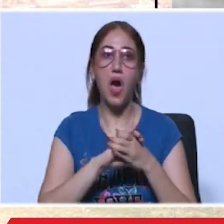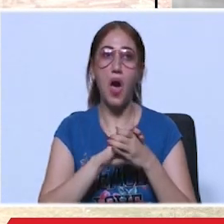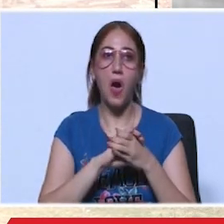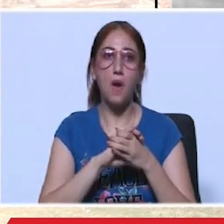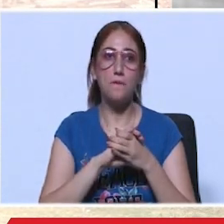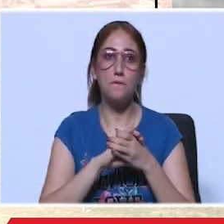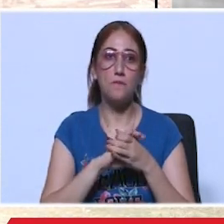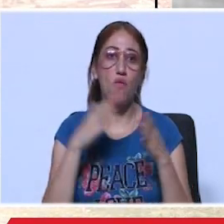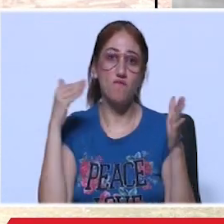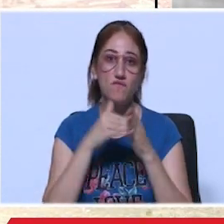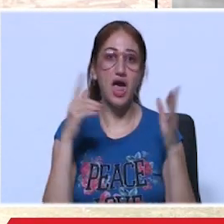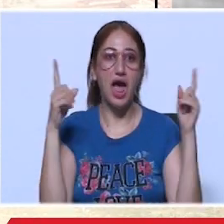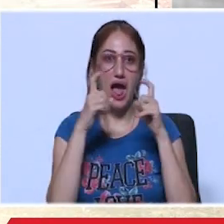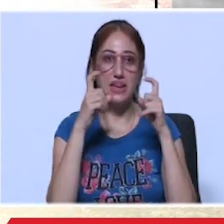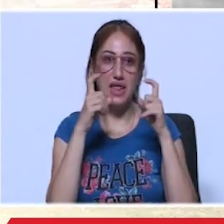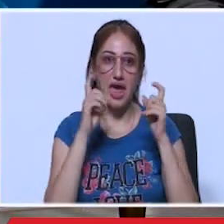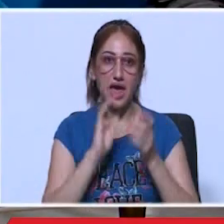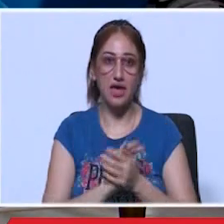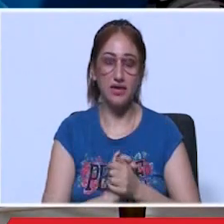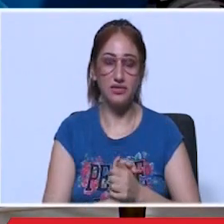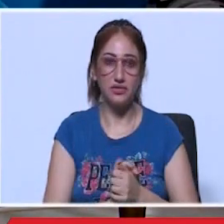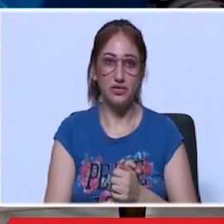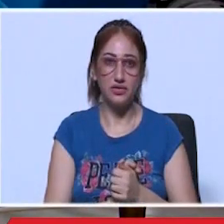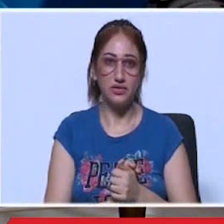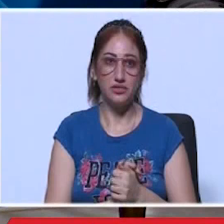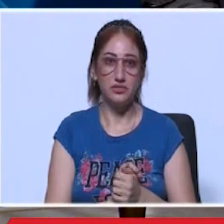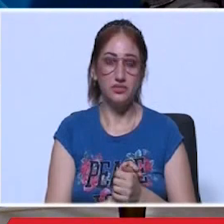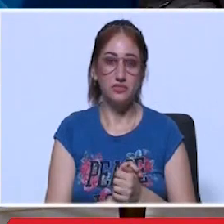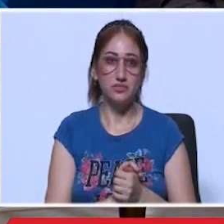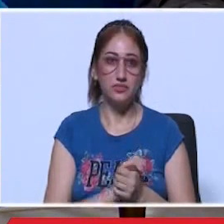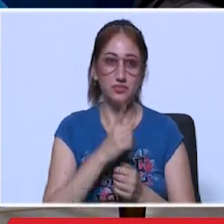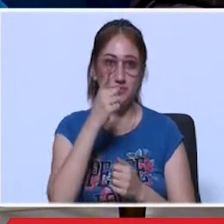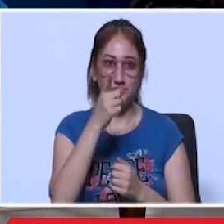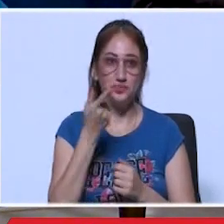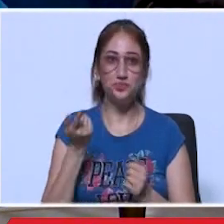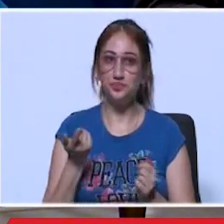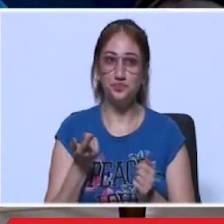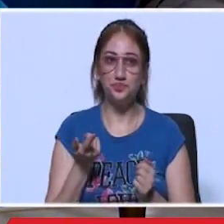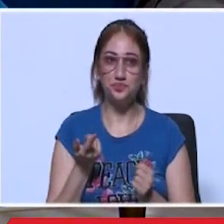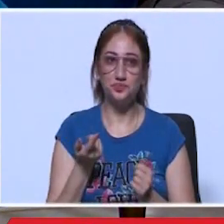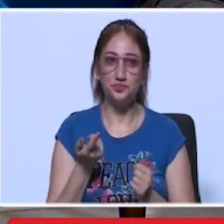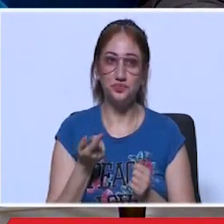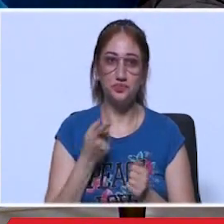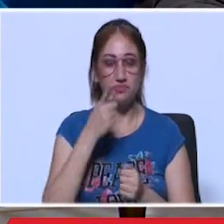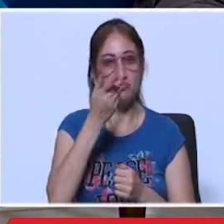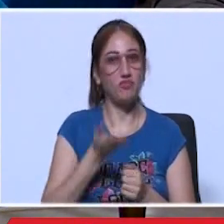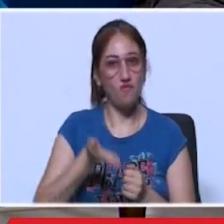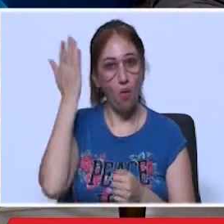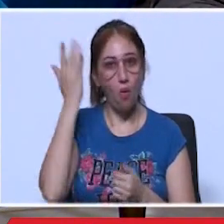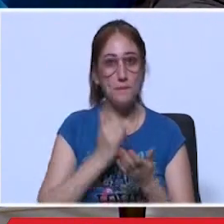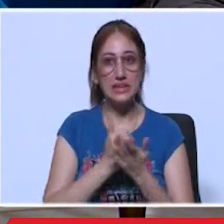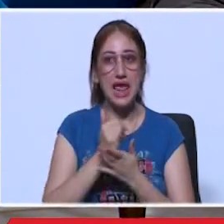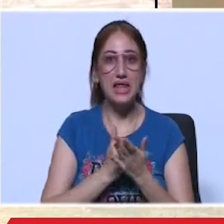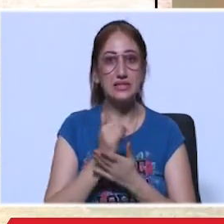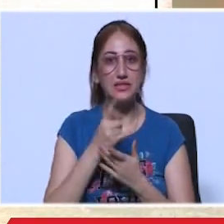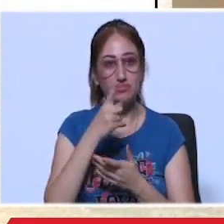الاخر بقوا اعداء. اللي بعده استاذ فؤاد المهندس. ده استاذ فؤاد المهندس ده مدرسه